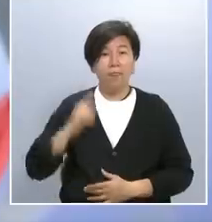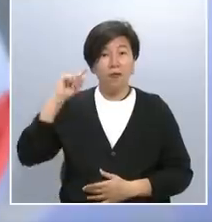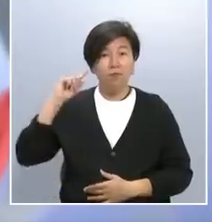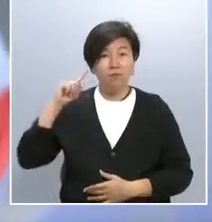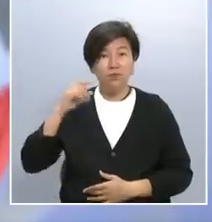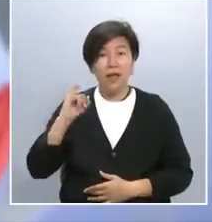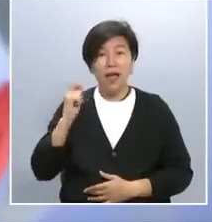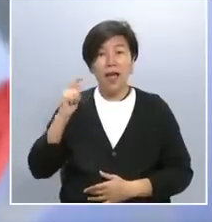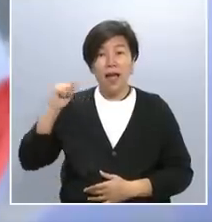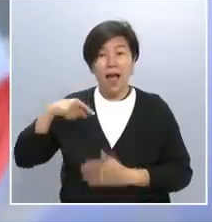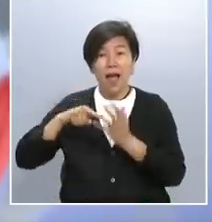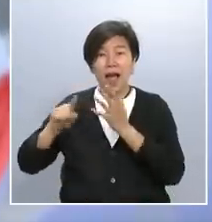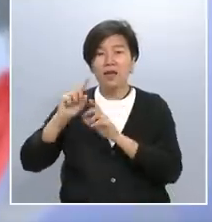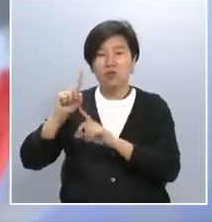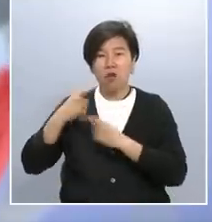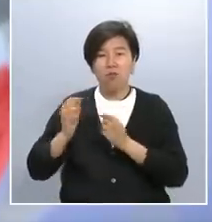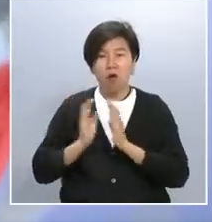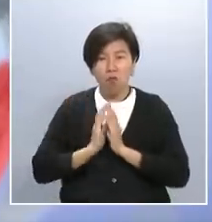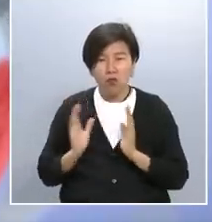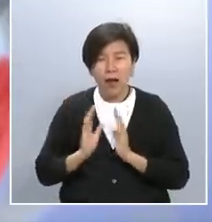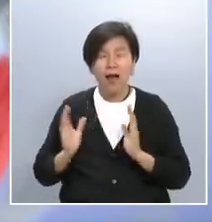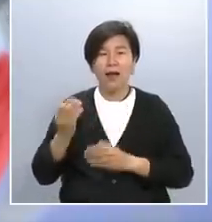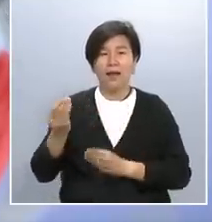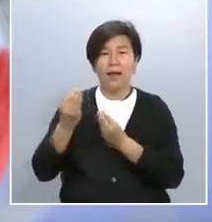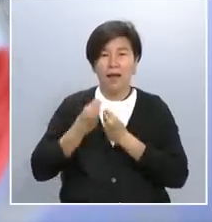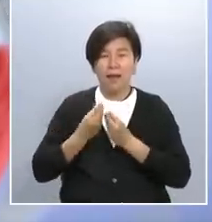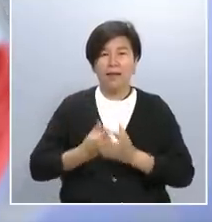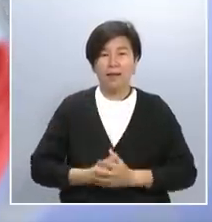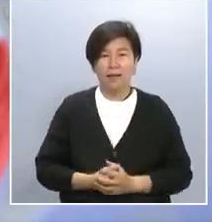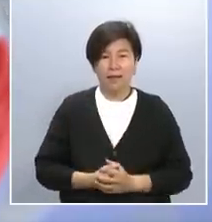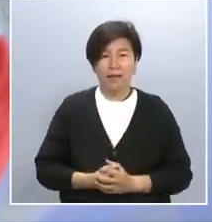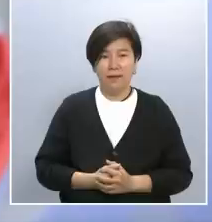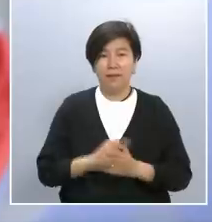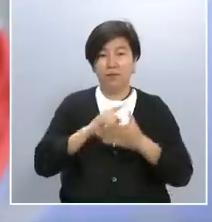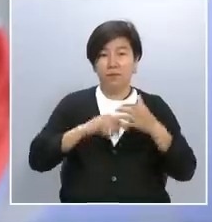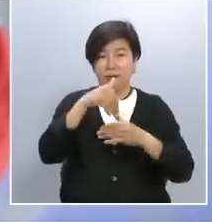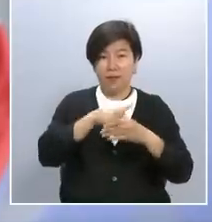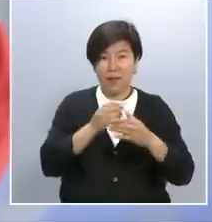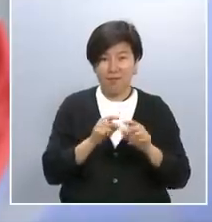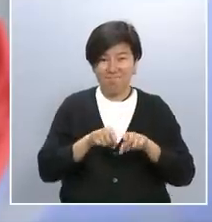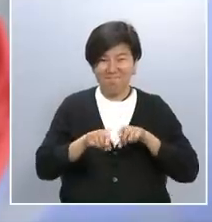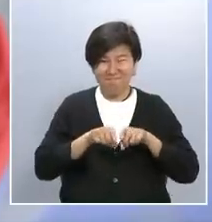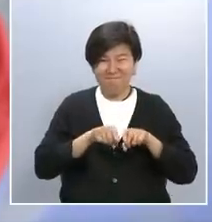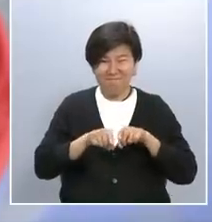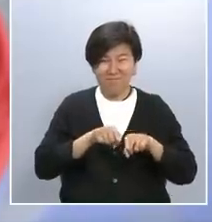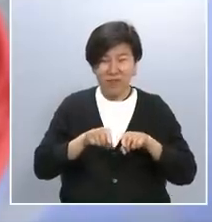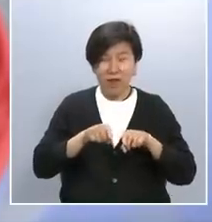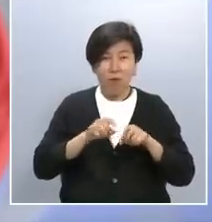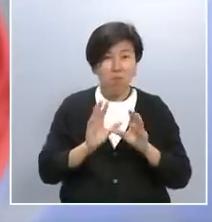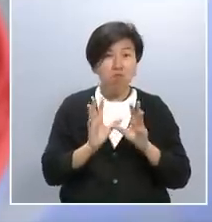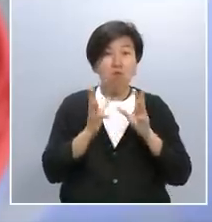บอกว่าขอบคุณมากพี่วันคือเวลาที่เราต่อสู้กันในสนามก็ต้องต่อสู้กันพอจบก็คือมันพี่น้องกัน